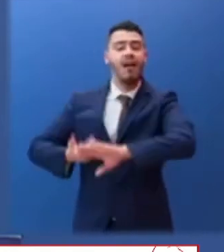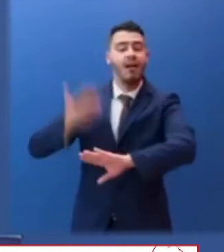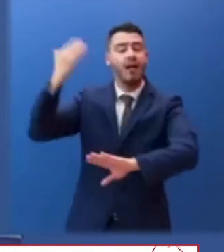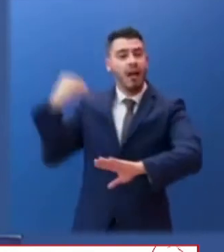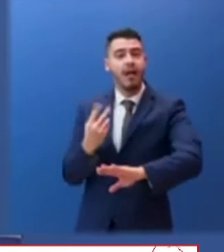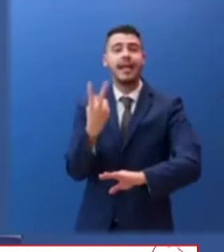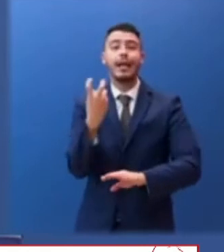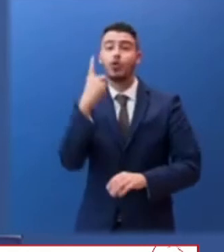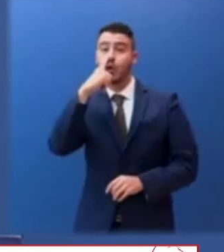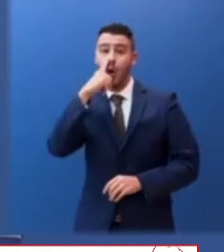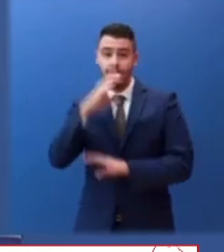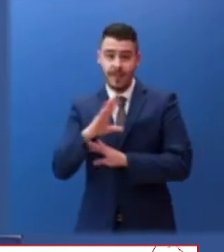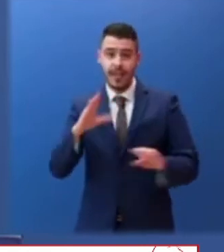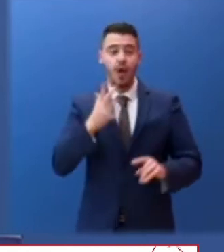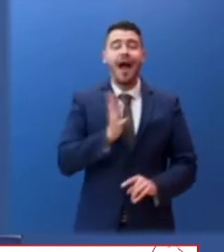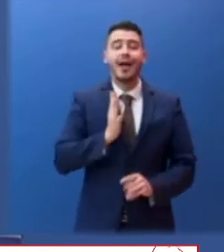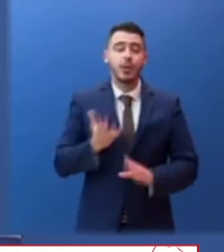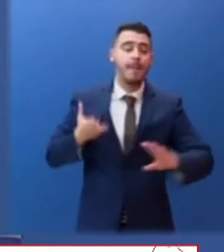να είναι ισοσκελισμένες με τα εξιτήρια.